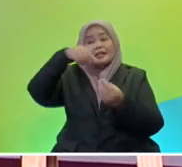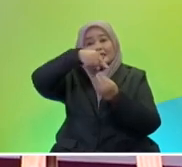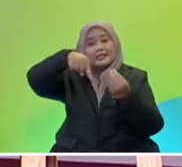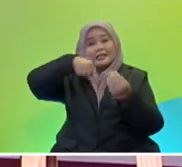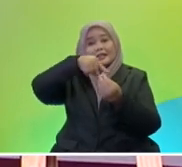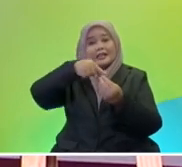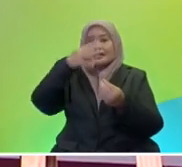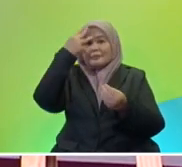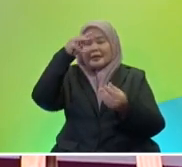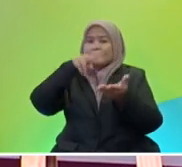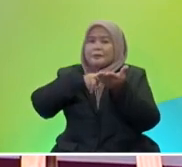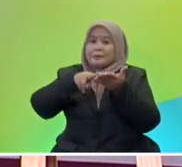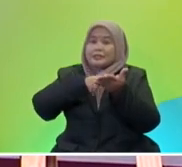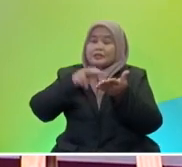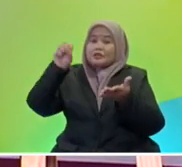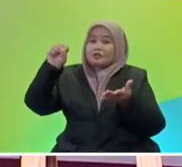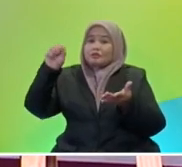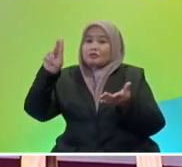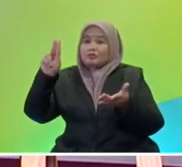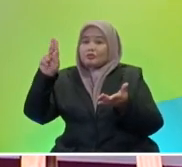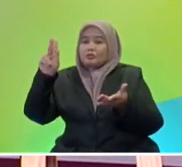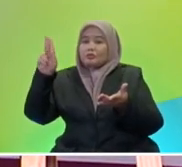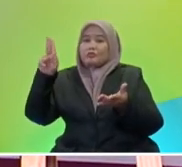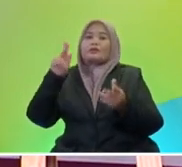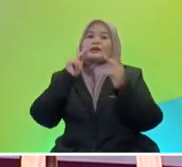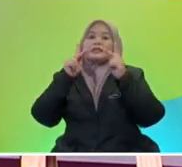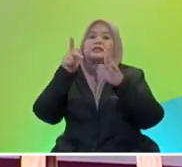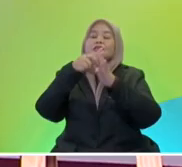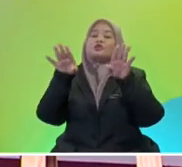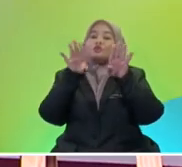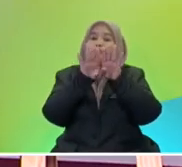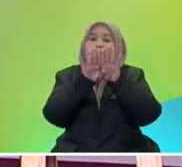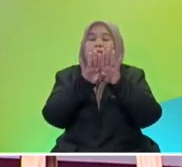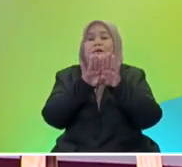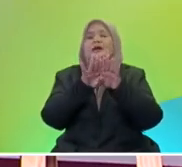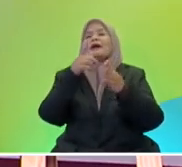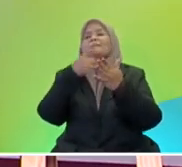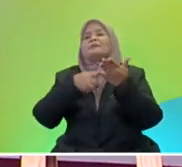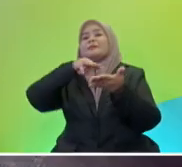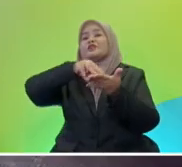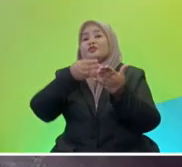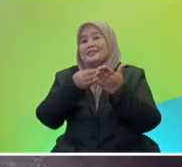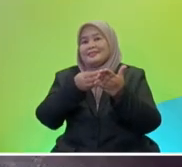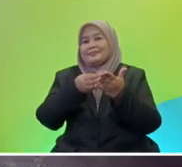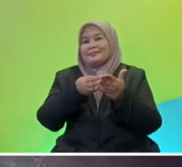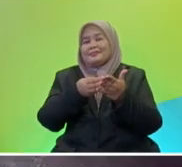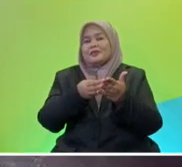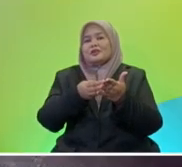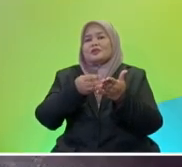kamera membaca suku kata tertutup Apa yang dimaksud dengan suku kata tertutup